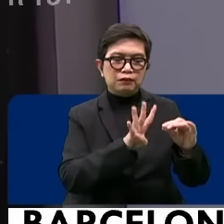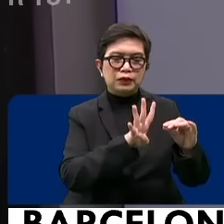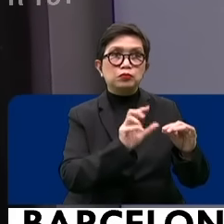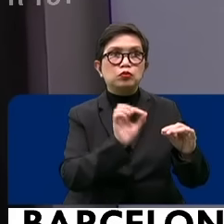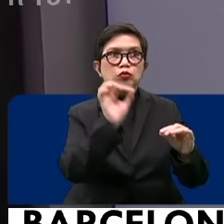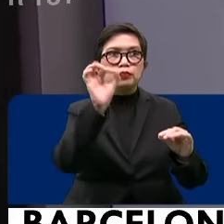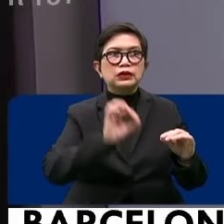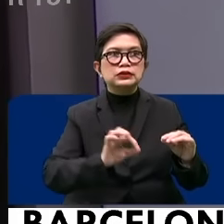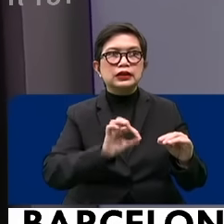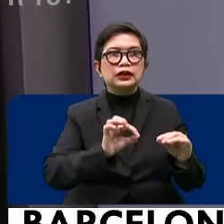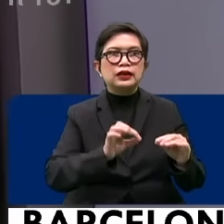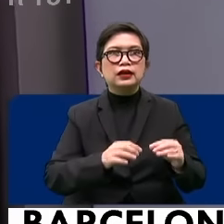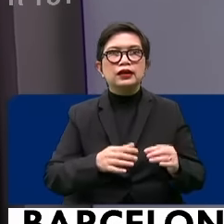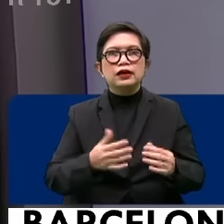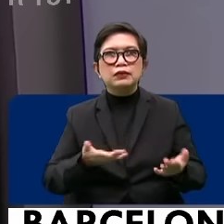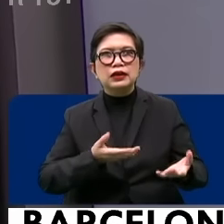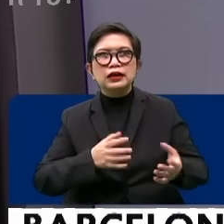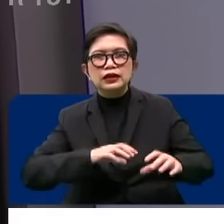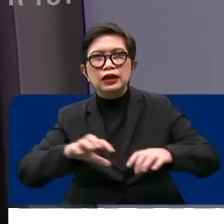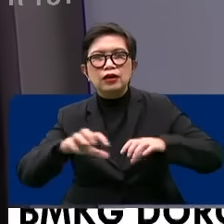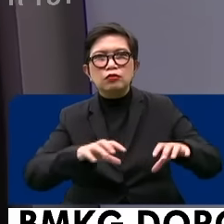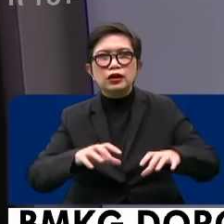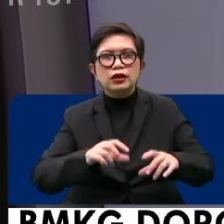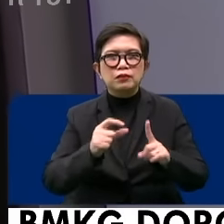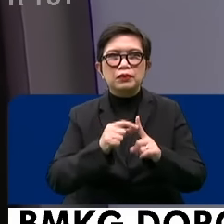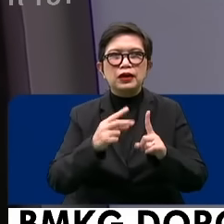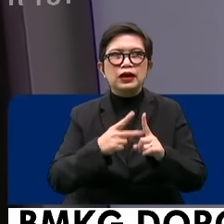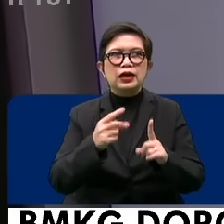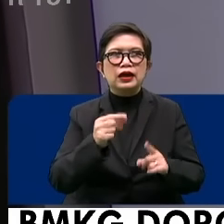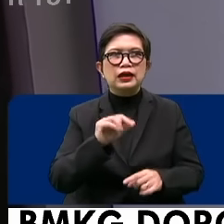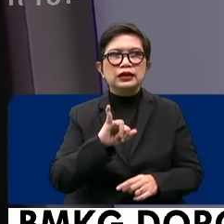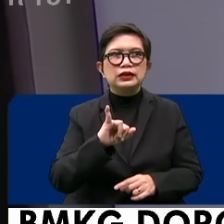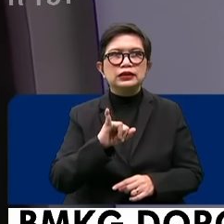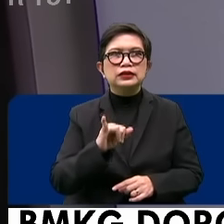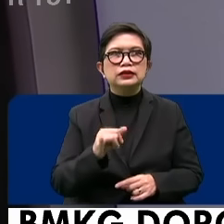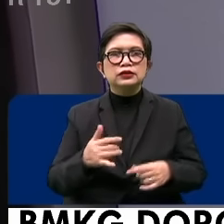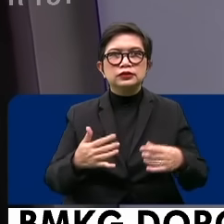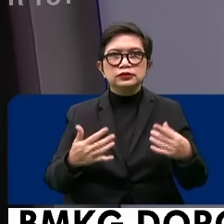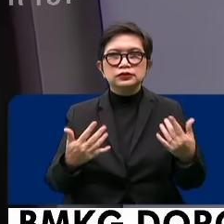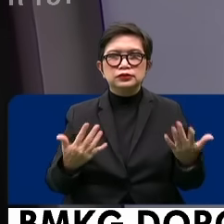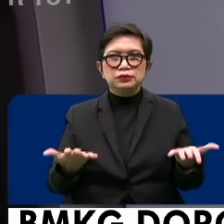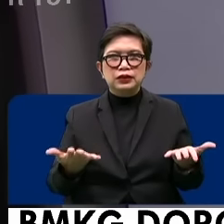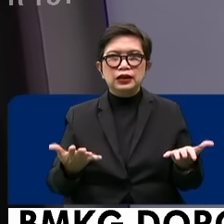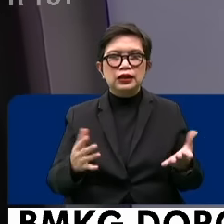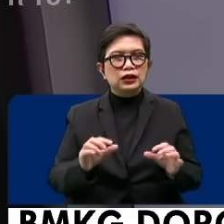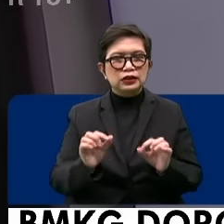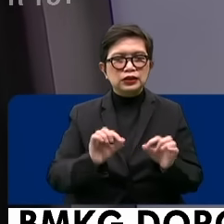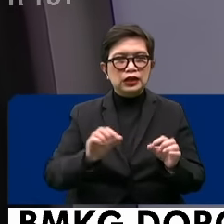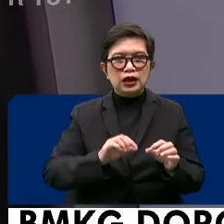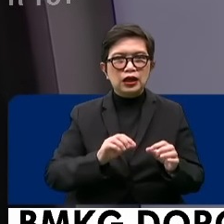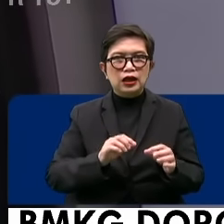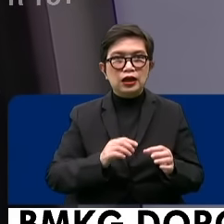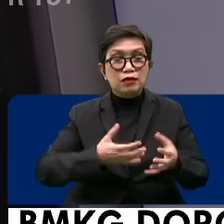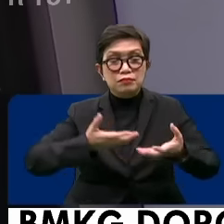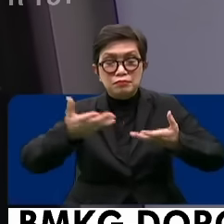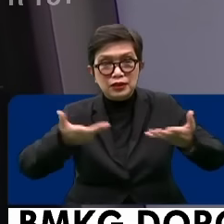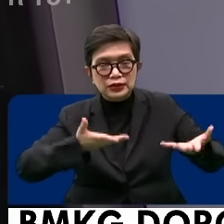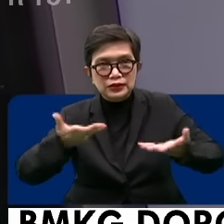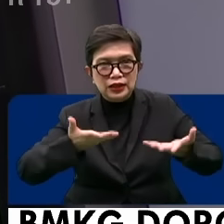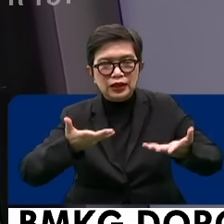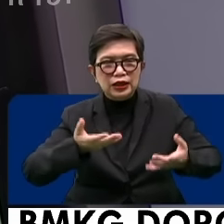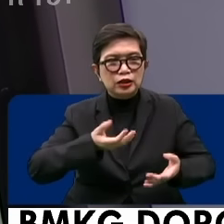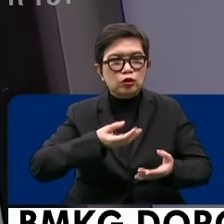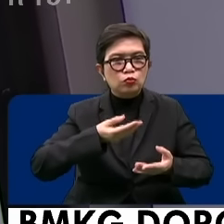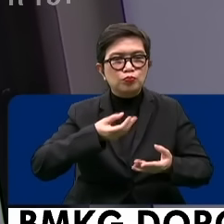Apa yang akan dilakukan PHRI dan pengusaha hiburan Pak? Apakah tidak melaksanakan itu? Atau melobi